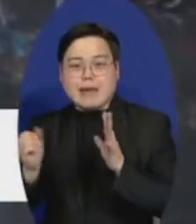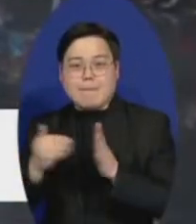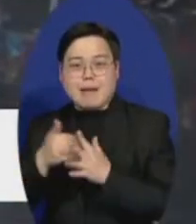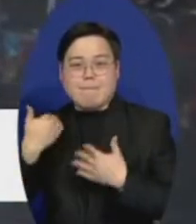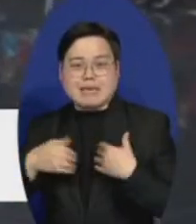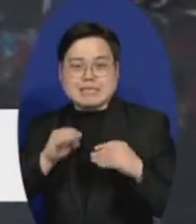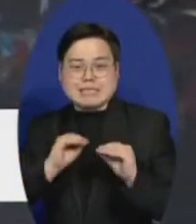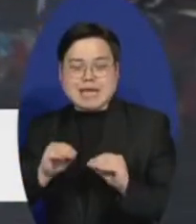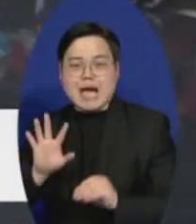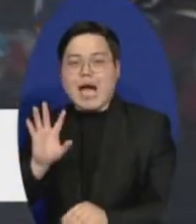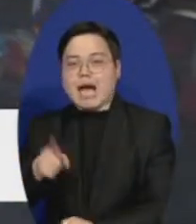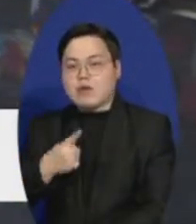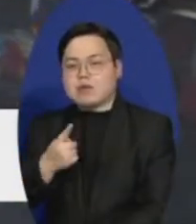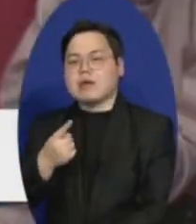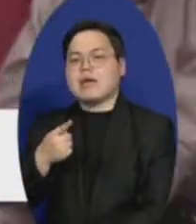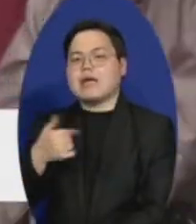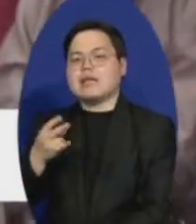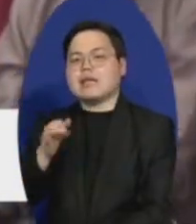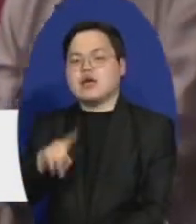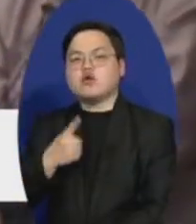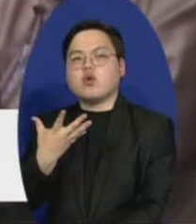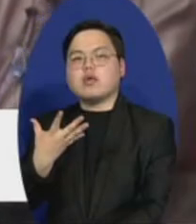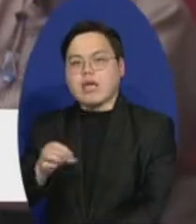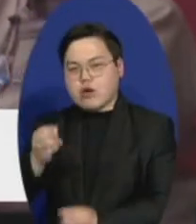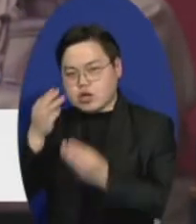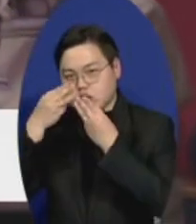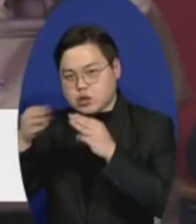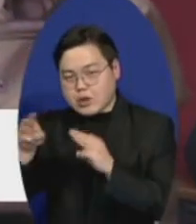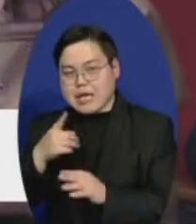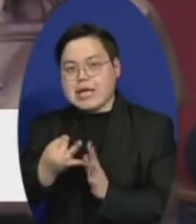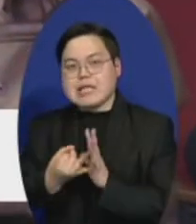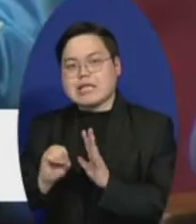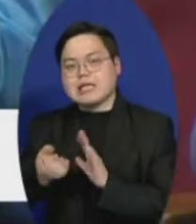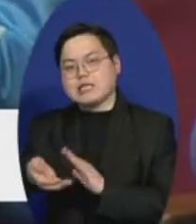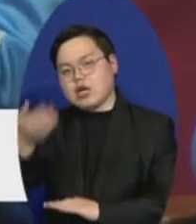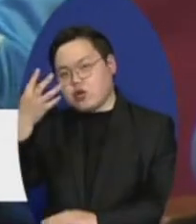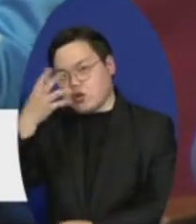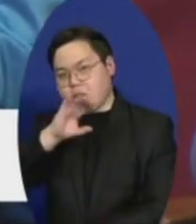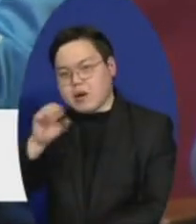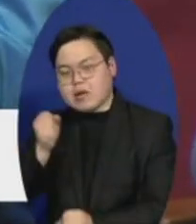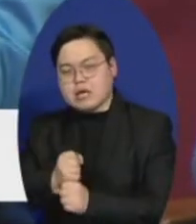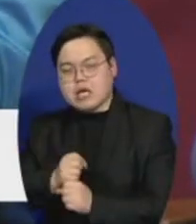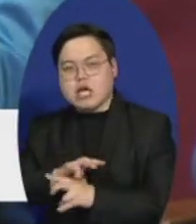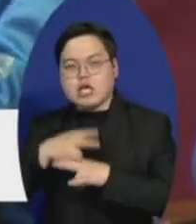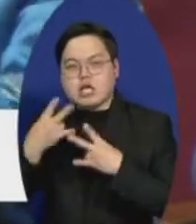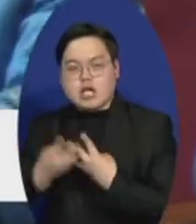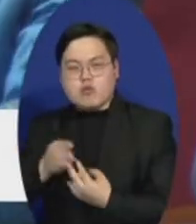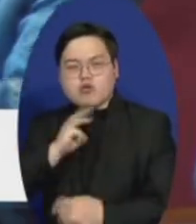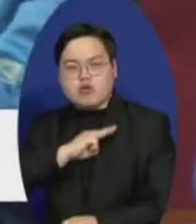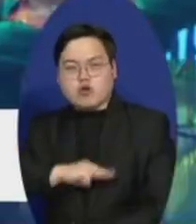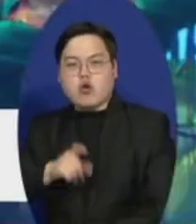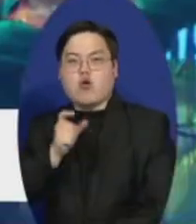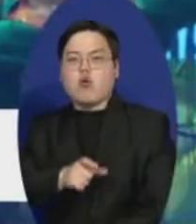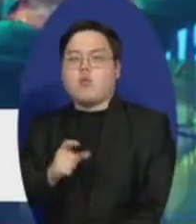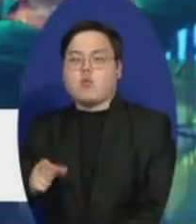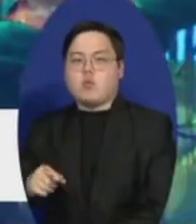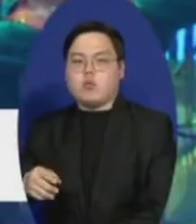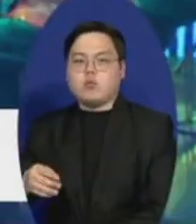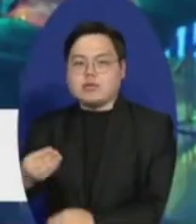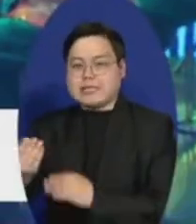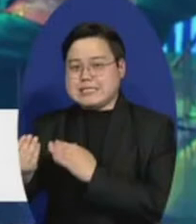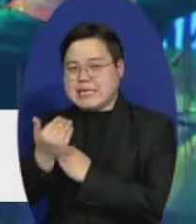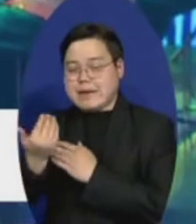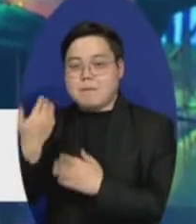11 генерал, 150 эрдэмтэн, 70 гаруй дипломатч зэрэг нийгмийн нэрд зүтгэлтүүд төрөн гарсан юм. Өнөөдрийн